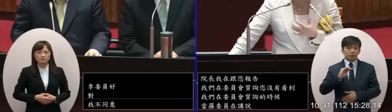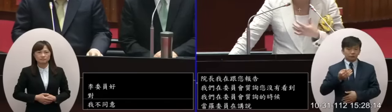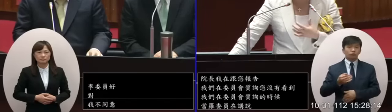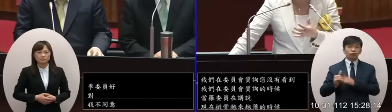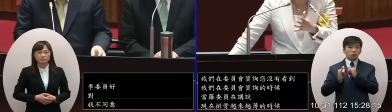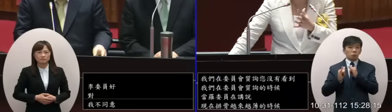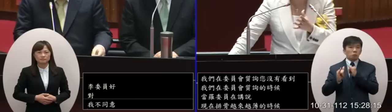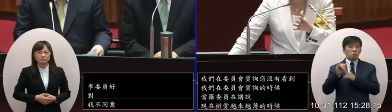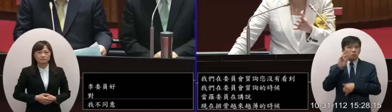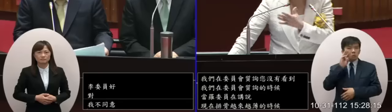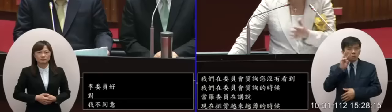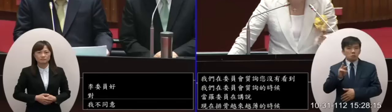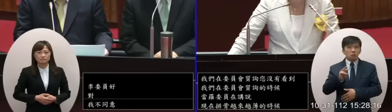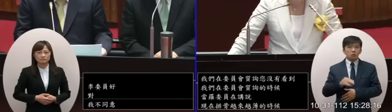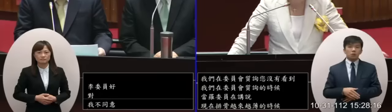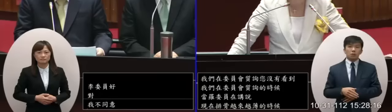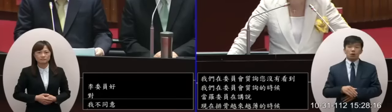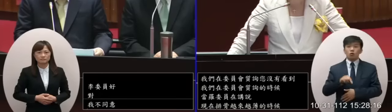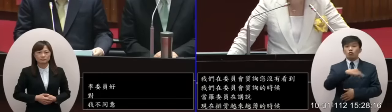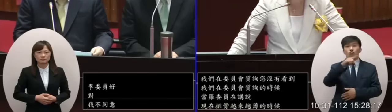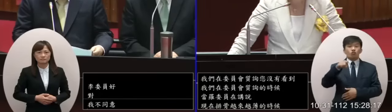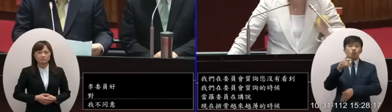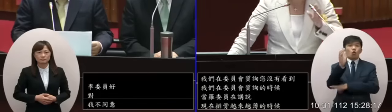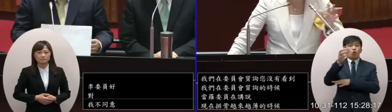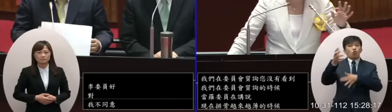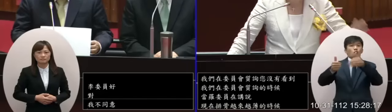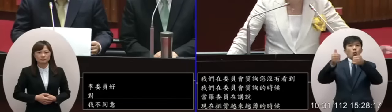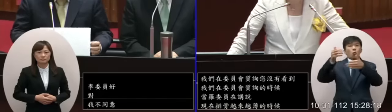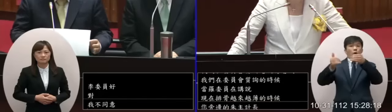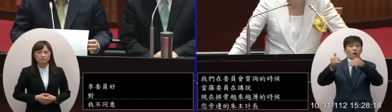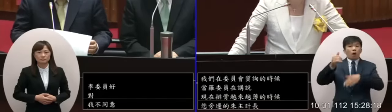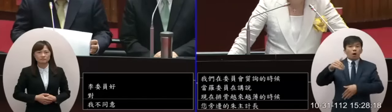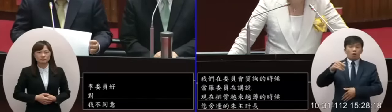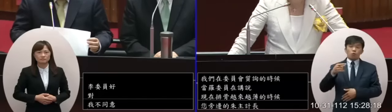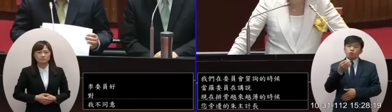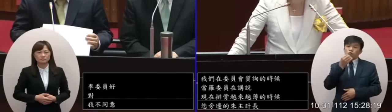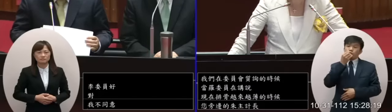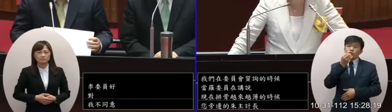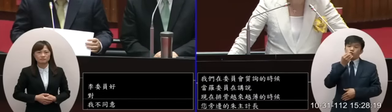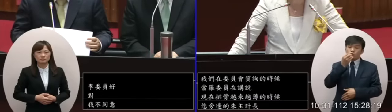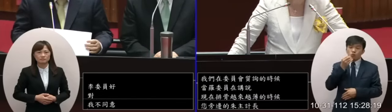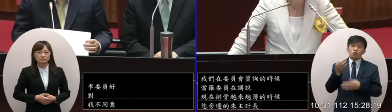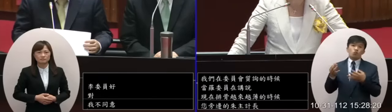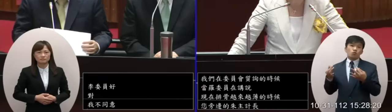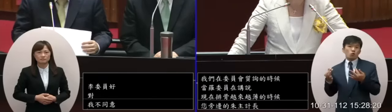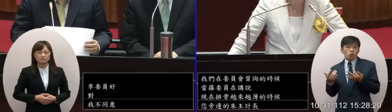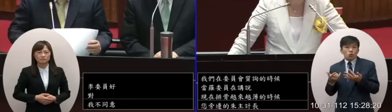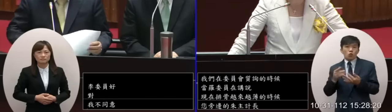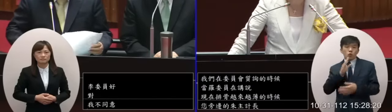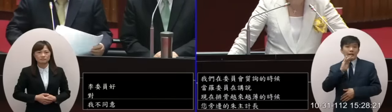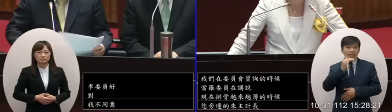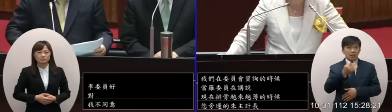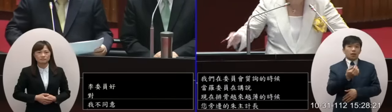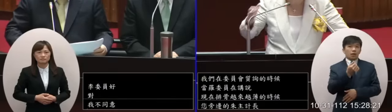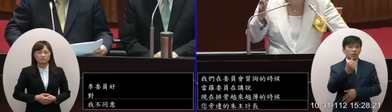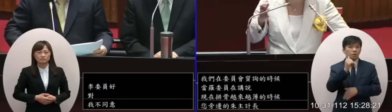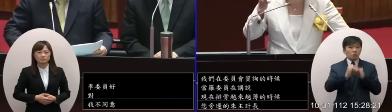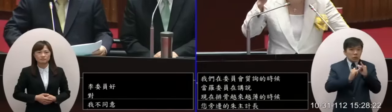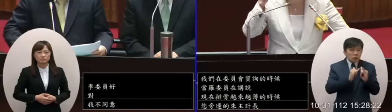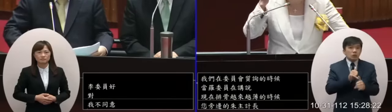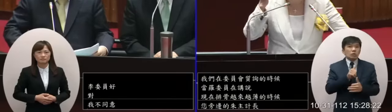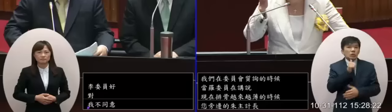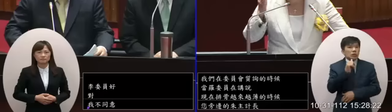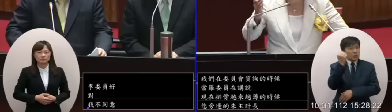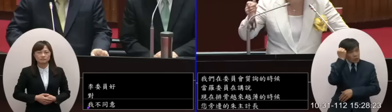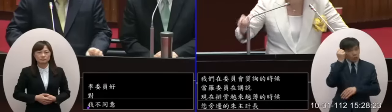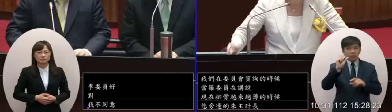民间来讲，因为你们高高在上，你们衣食无虑，但是对民间来讲，它是完全不一样。当委